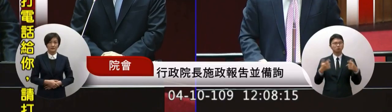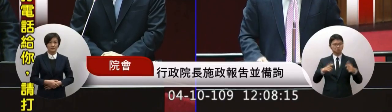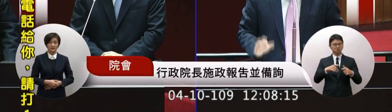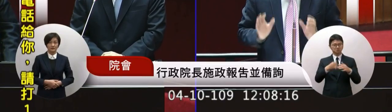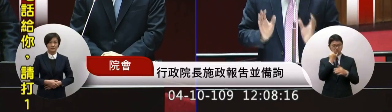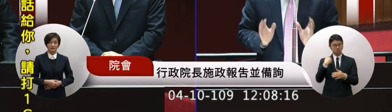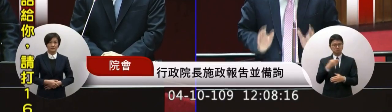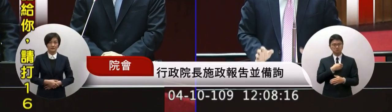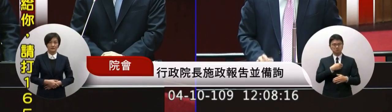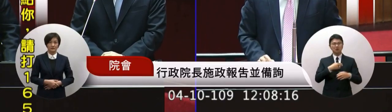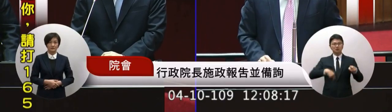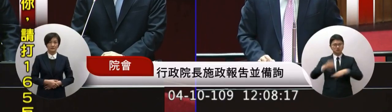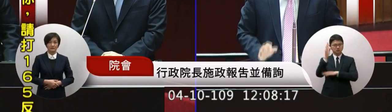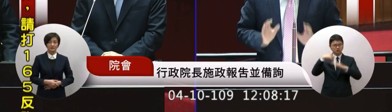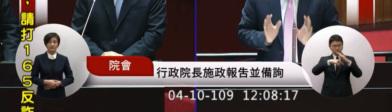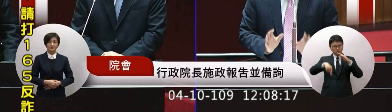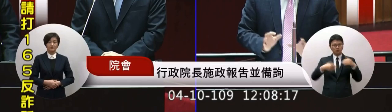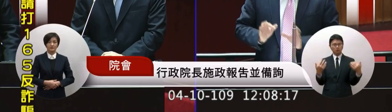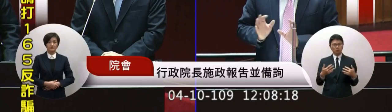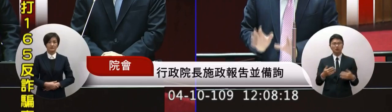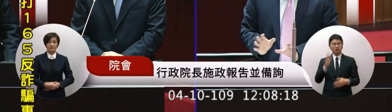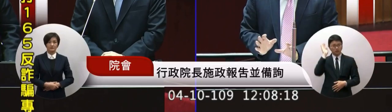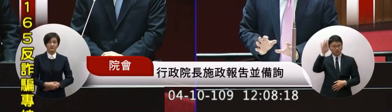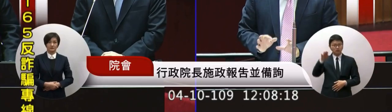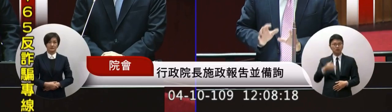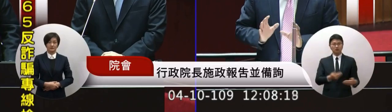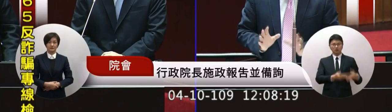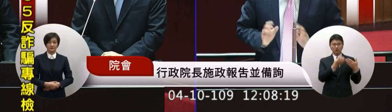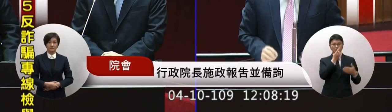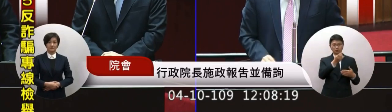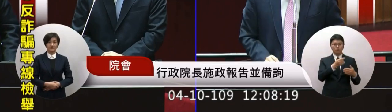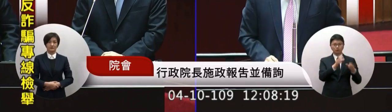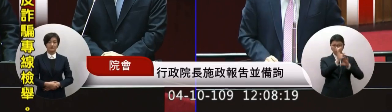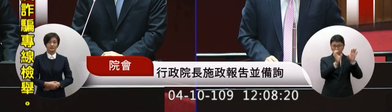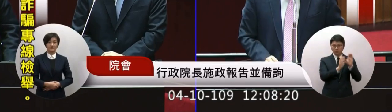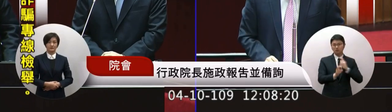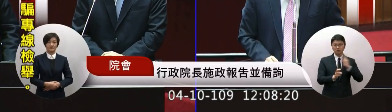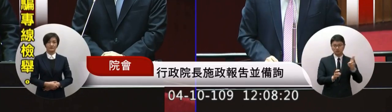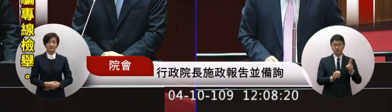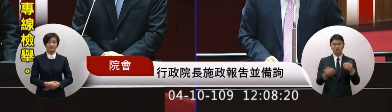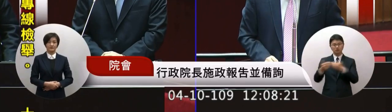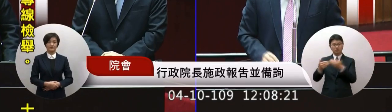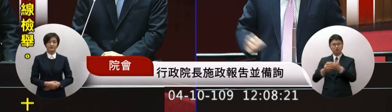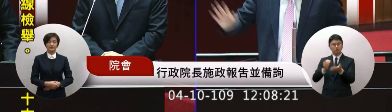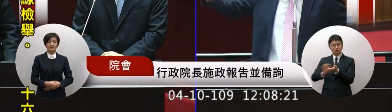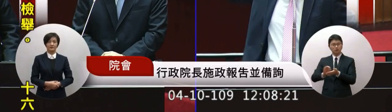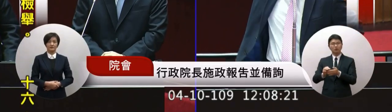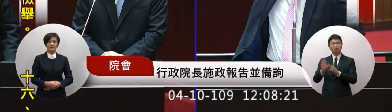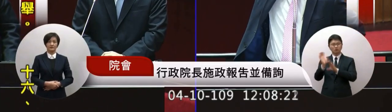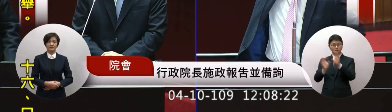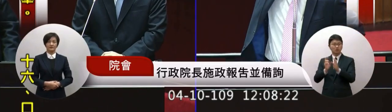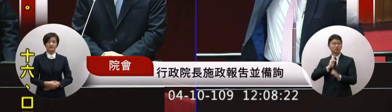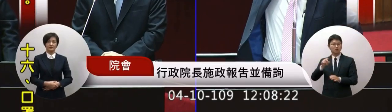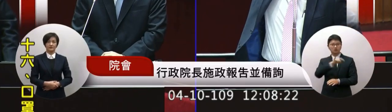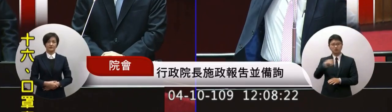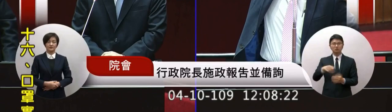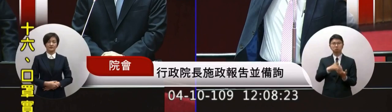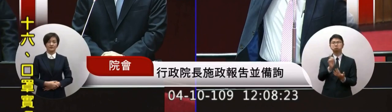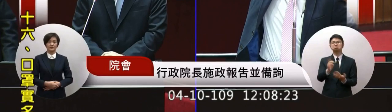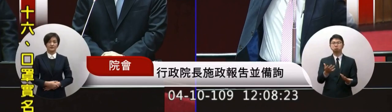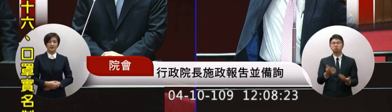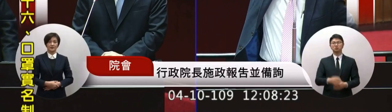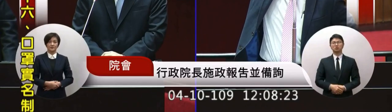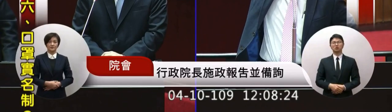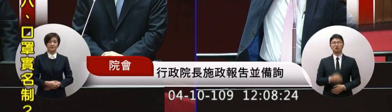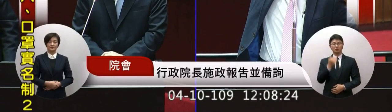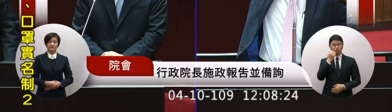问题，就是我们将来这个汉语拼音跟通用拼音我们应该怎么用。好，那我是认为说我凤山就是风